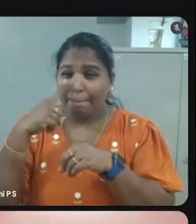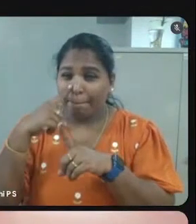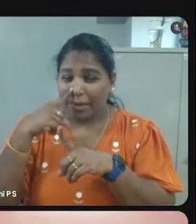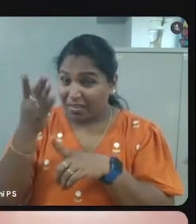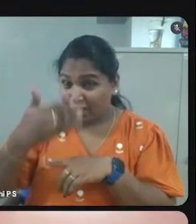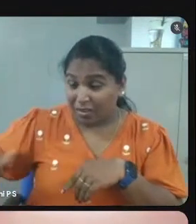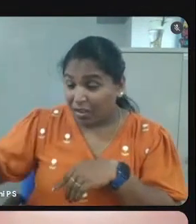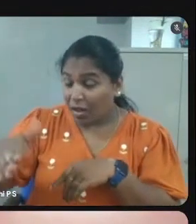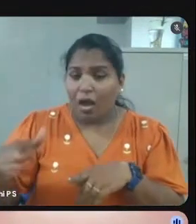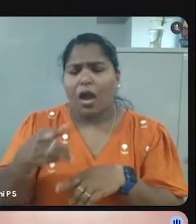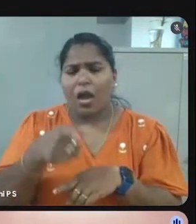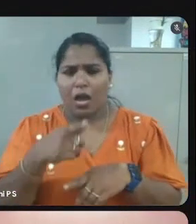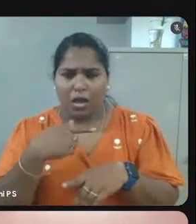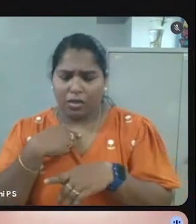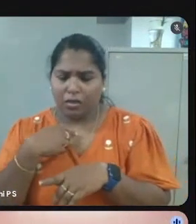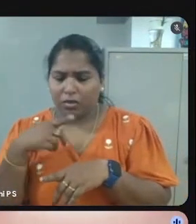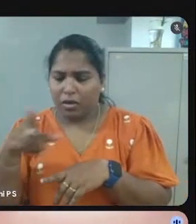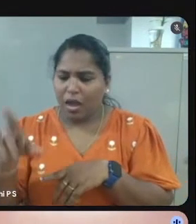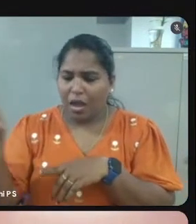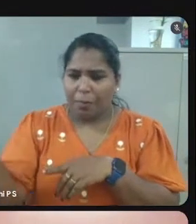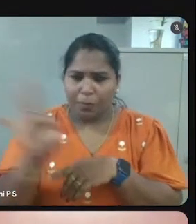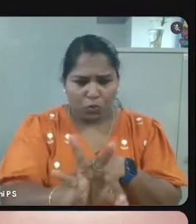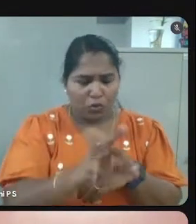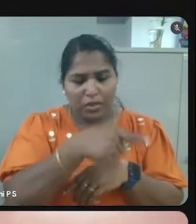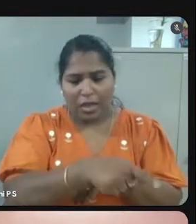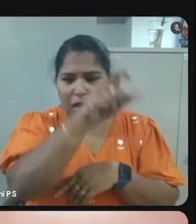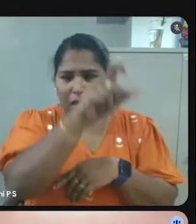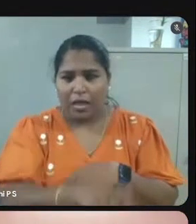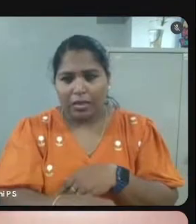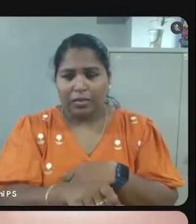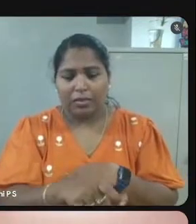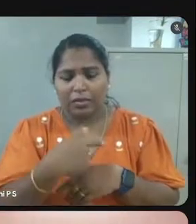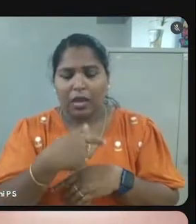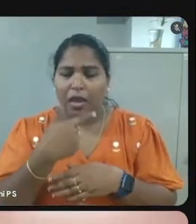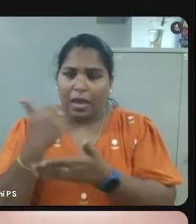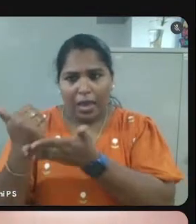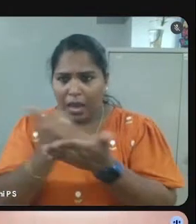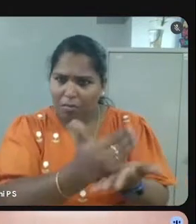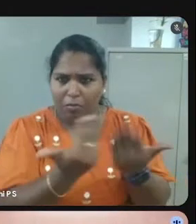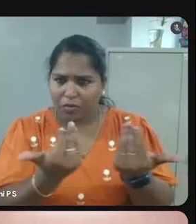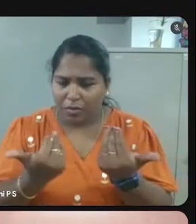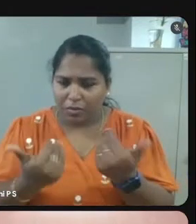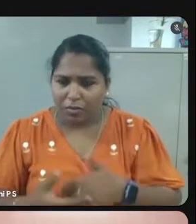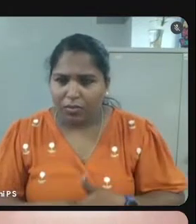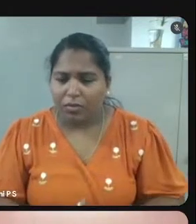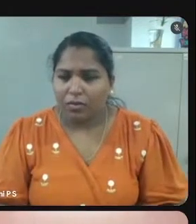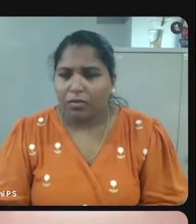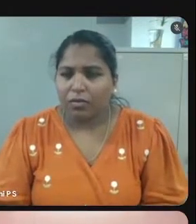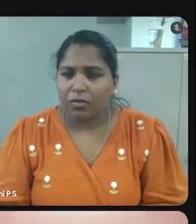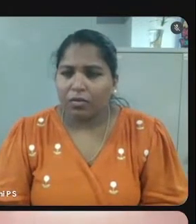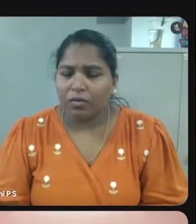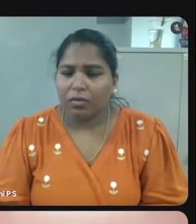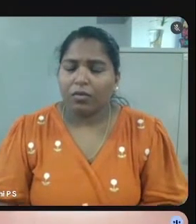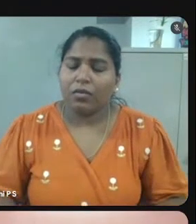അങ്ങനെയുള്ള ഒരു പേഷ്യന്റുമായിട്ട് ഡീൽ ചെയ്യുമ്പോൾ നമ്മള് ഇപ്പം അവര് മാരീഡ് അല്ലെന്ന് കരുതുക, അവർക്ക് മാരി ചെയ്യാനുള്ളൊരു സാഹചര്യമോ അവസ്ഥയോ